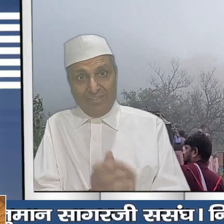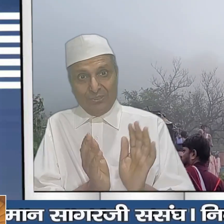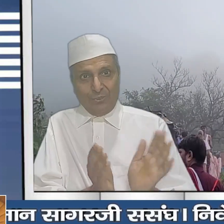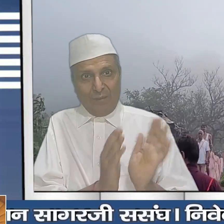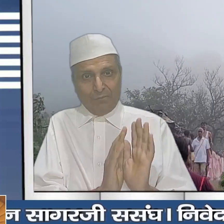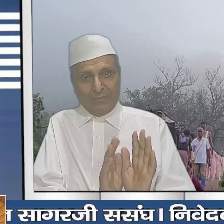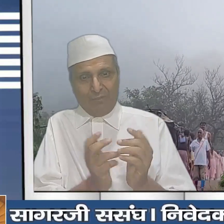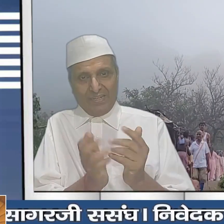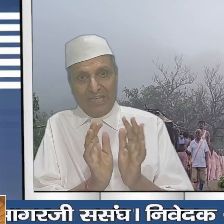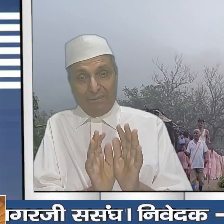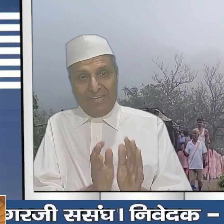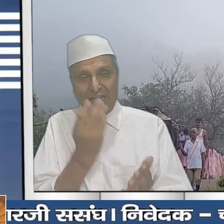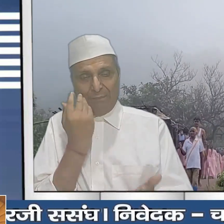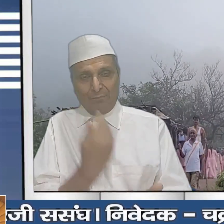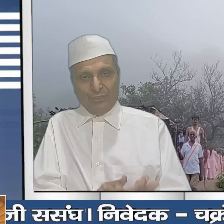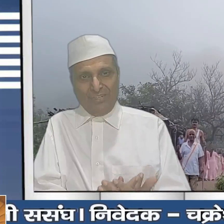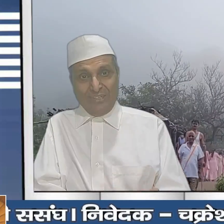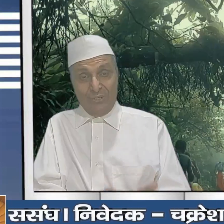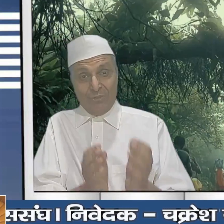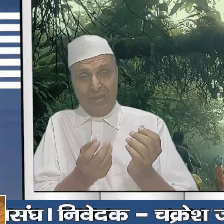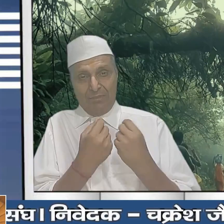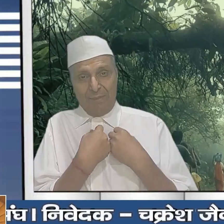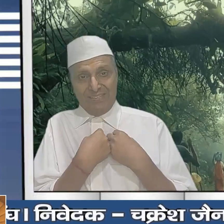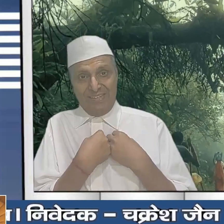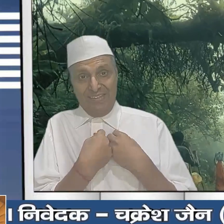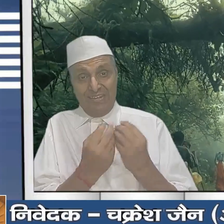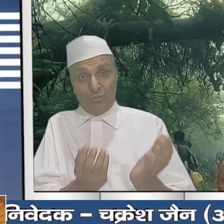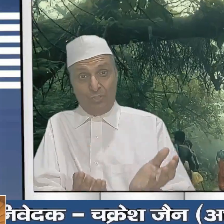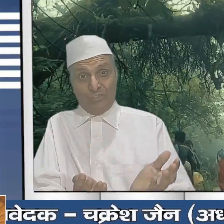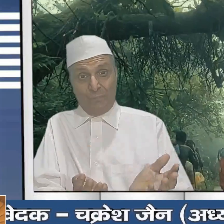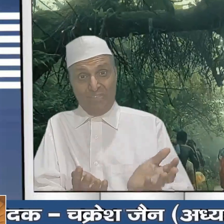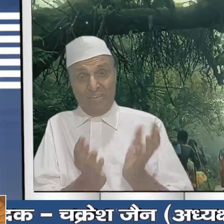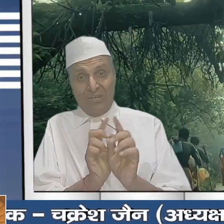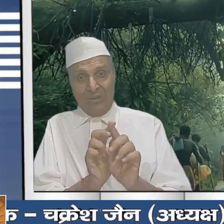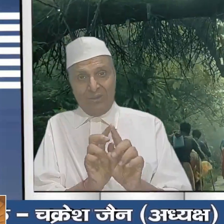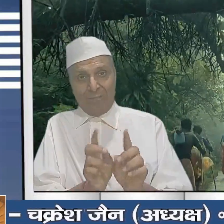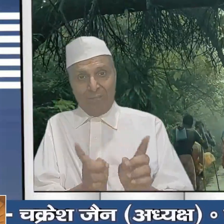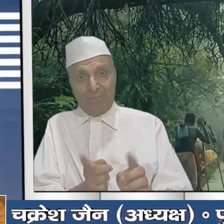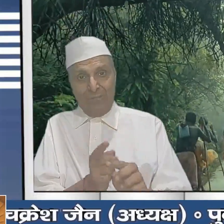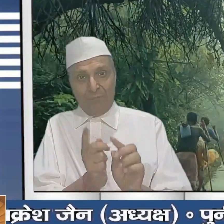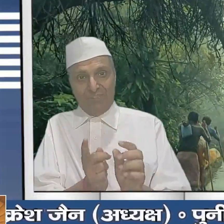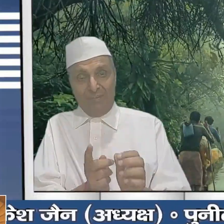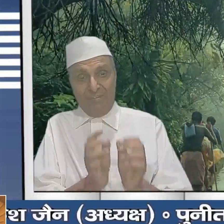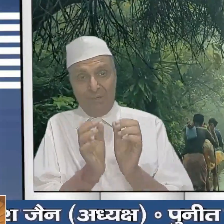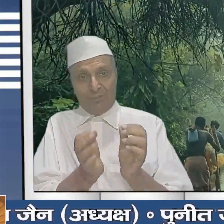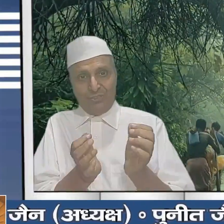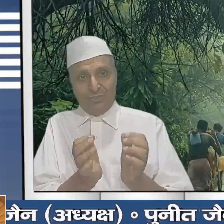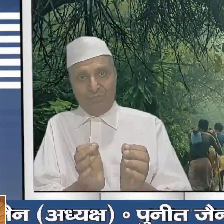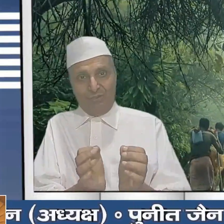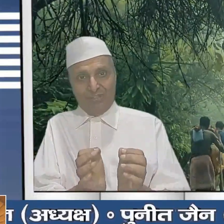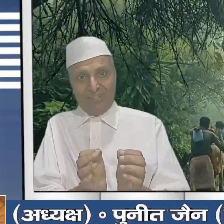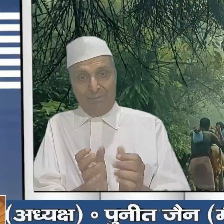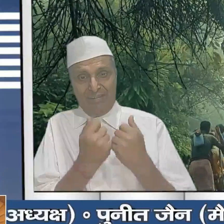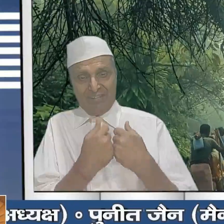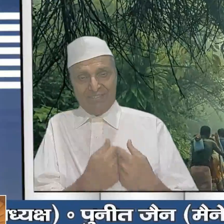फ्लैट बना दूंगा, 2 आपको दे दूंगा, बाकी आपके लिए। आप खुश हो जाते हो क्योंकि आपके पास पैसे नहीं है, सोचते हो अच्छा बन जाएगा, और आपकी पूरी पूरी जमीन उस